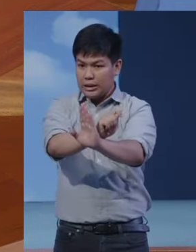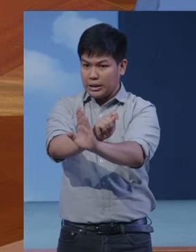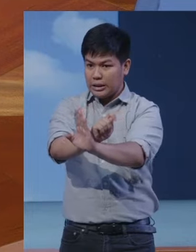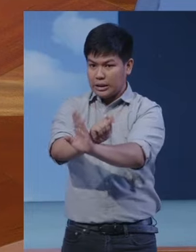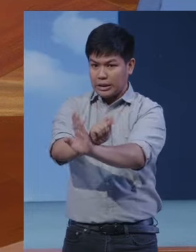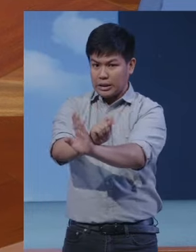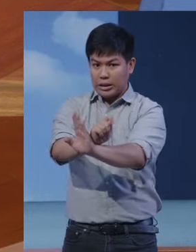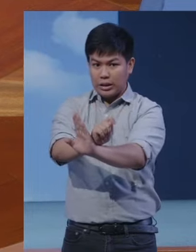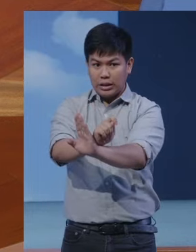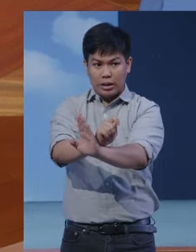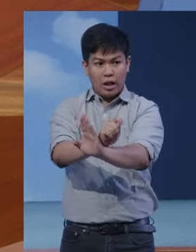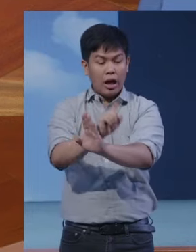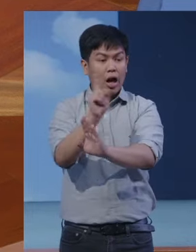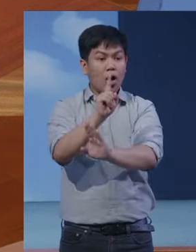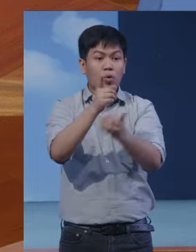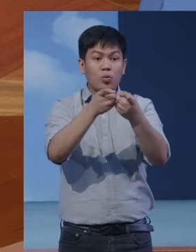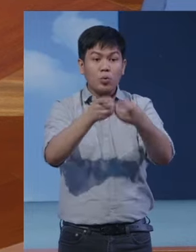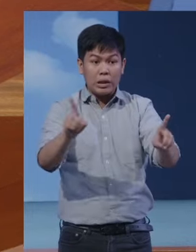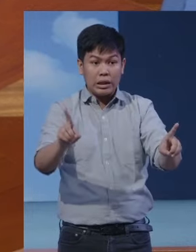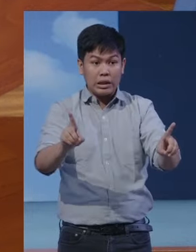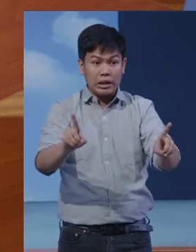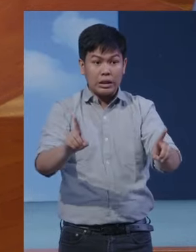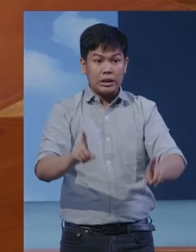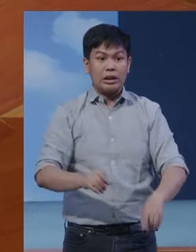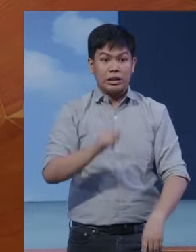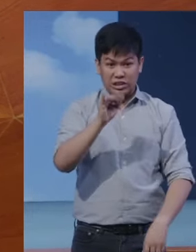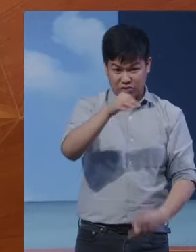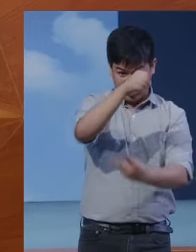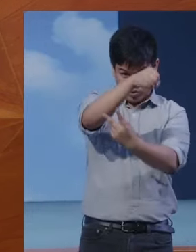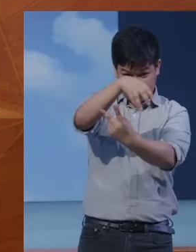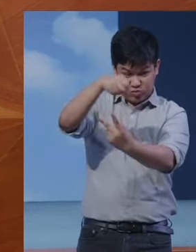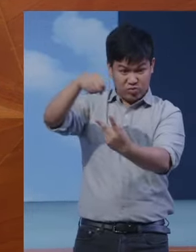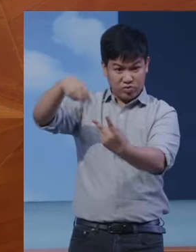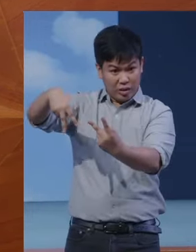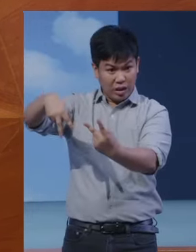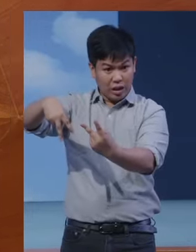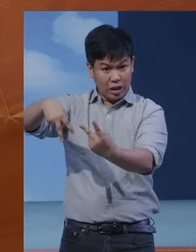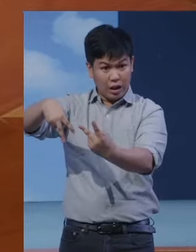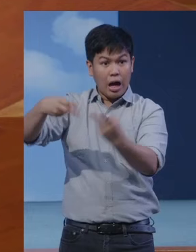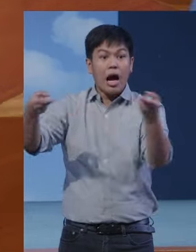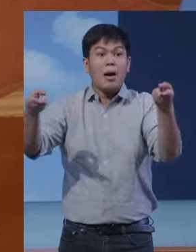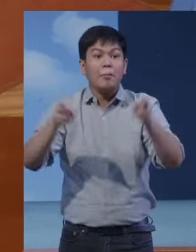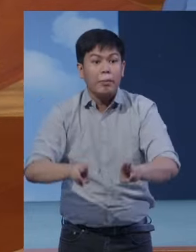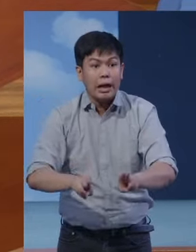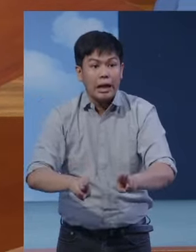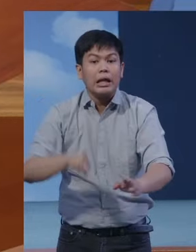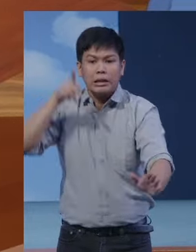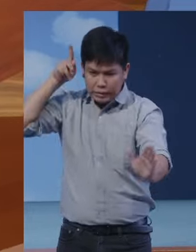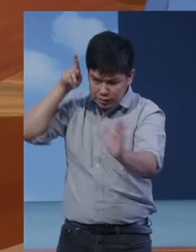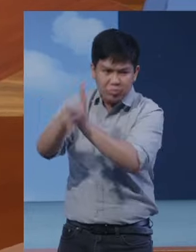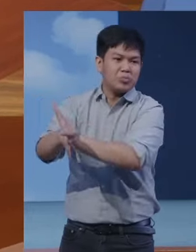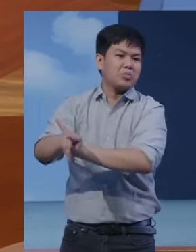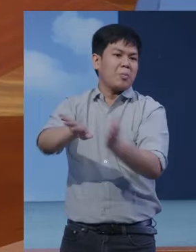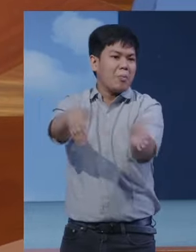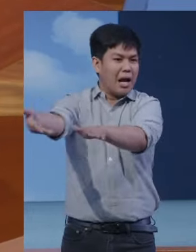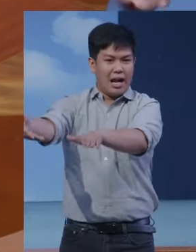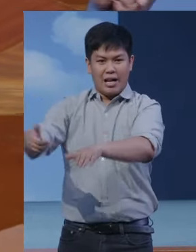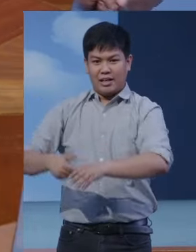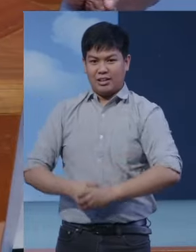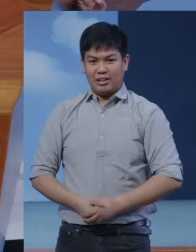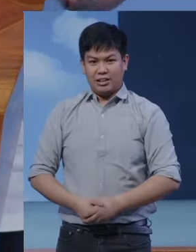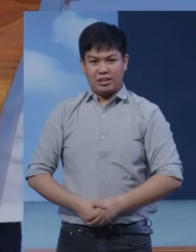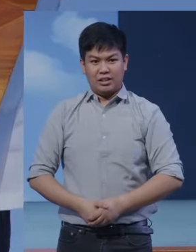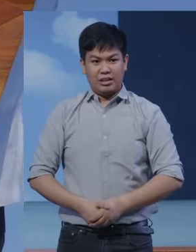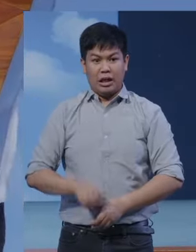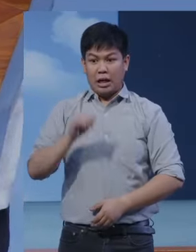ang ground lang for divorce kung adultery lang ang result ng adultery ay death at kung patay na